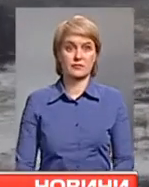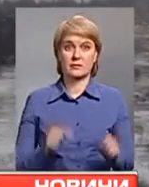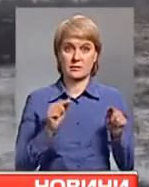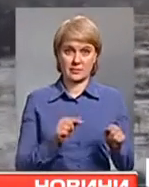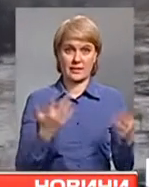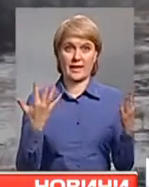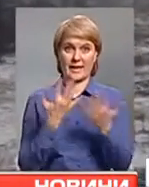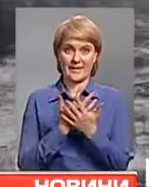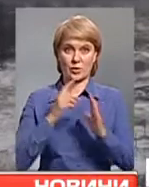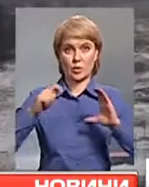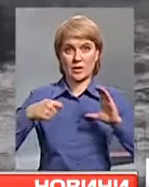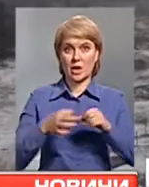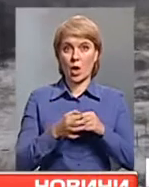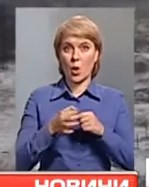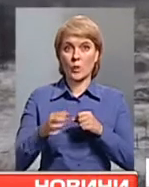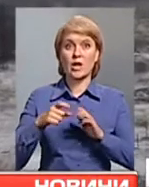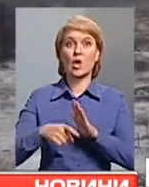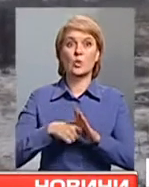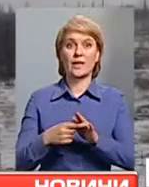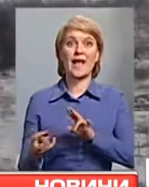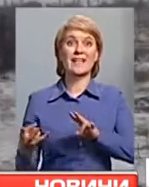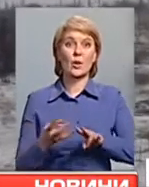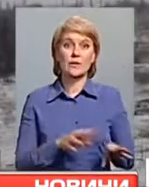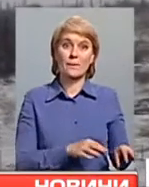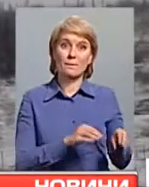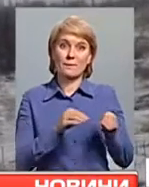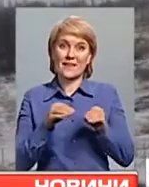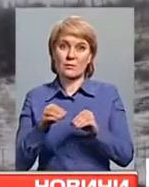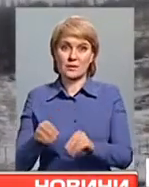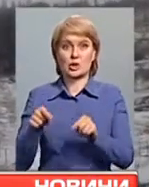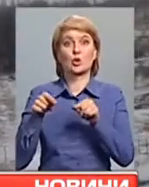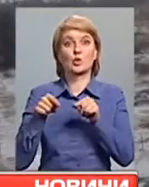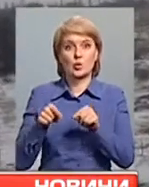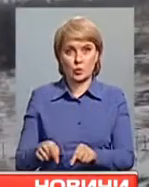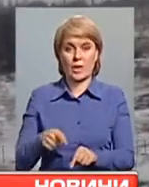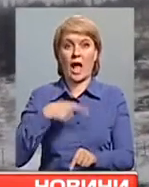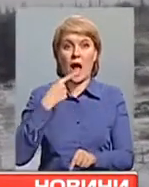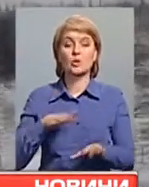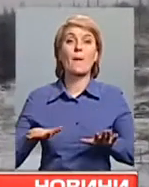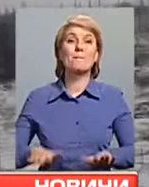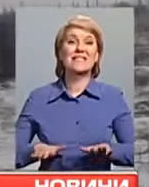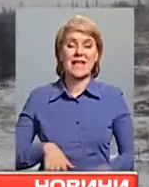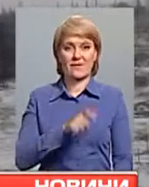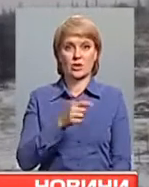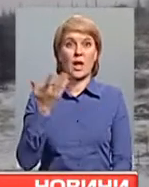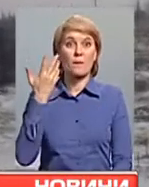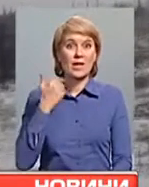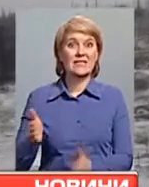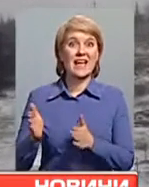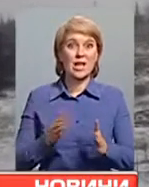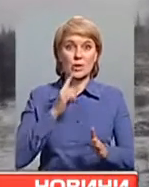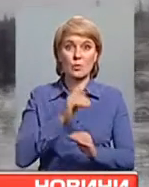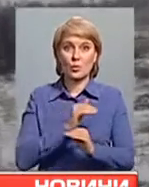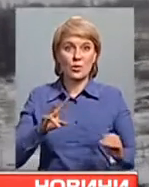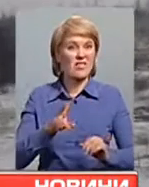Це відео знято на околиці Донецька. Терористи зараз перемістилися сюди, кажуть місцеві жителі. Під час режиму тиші бойовики не припиняють